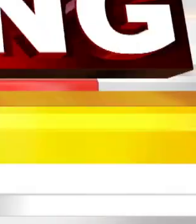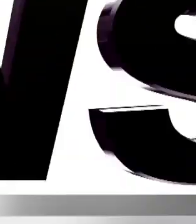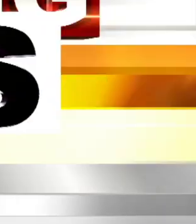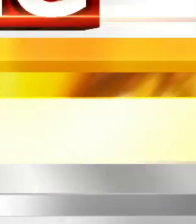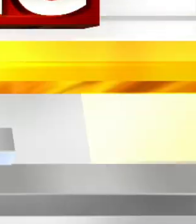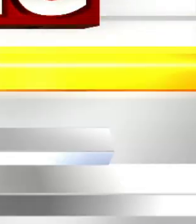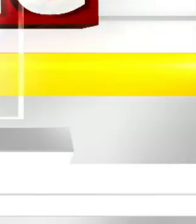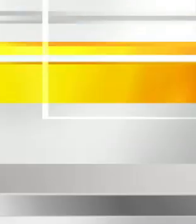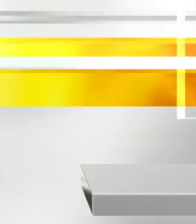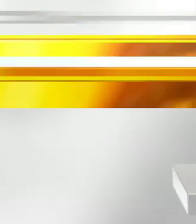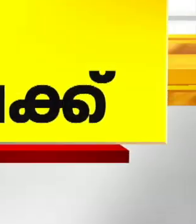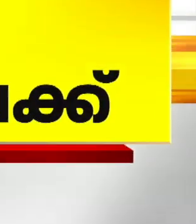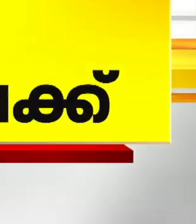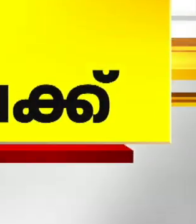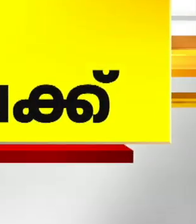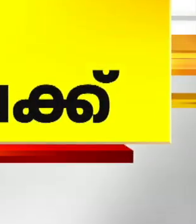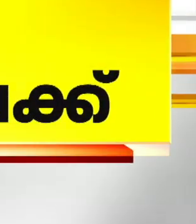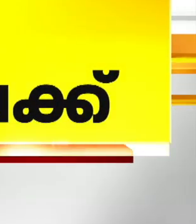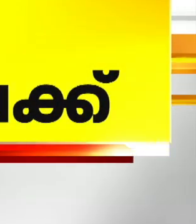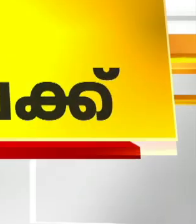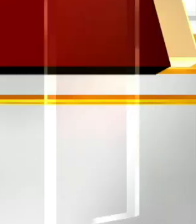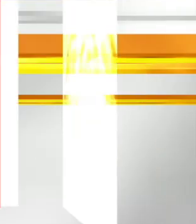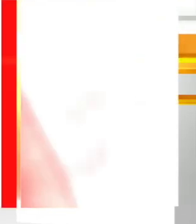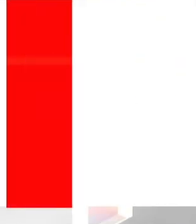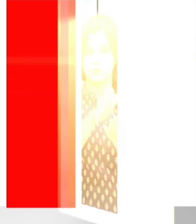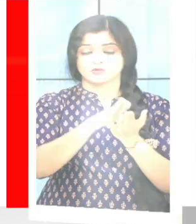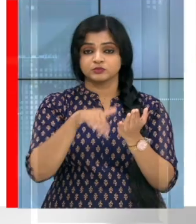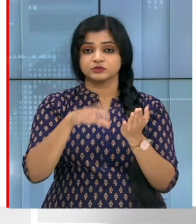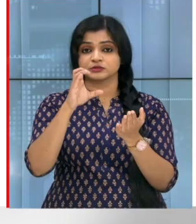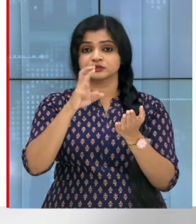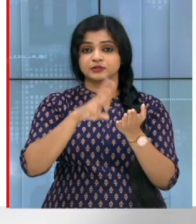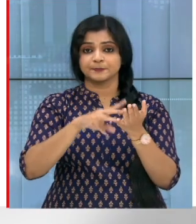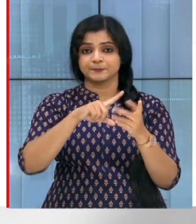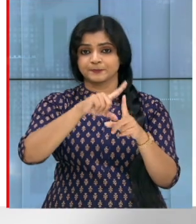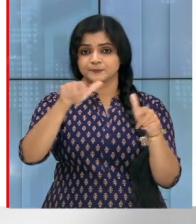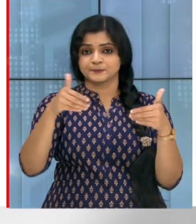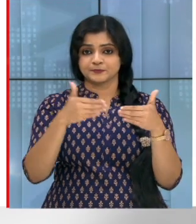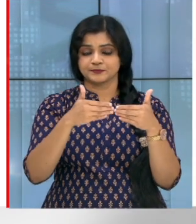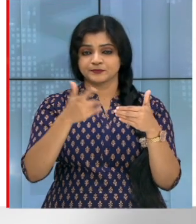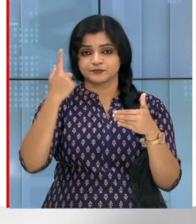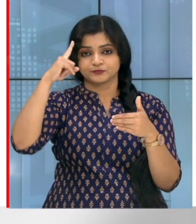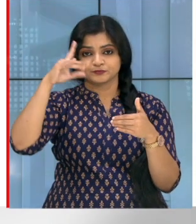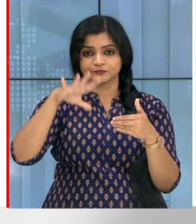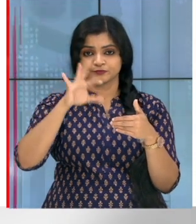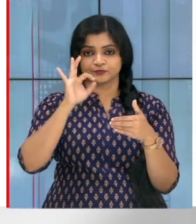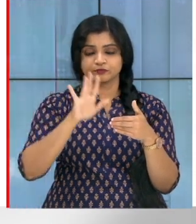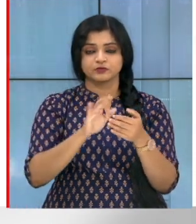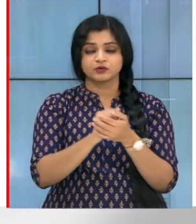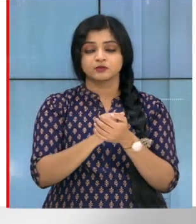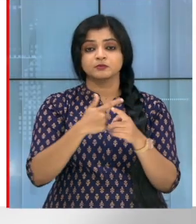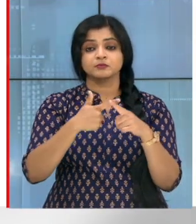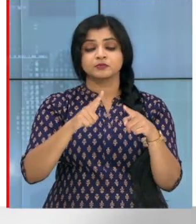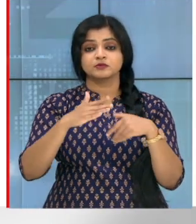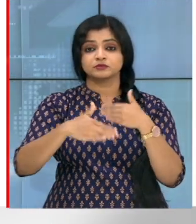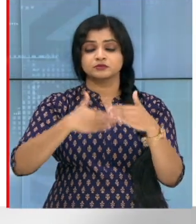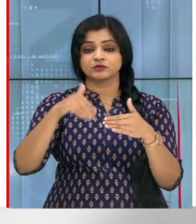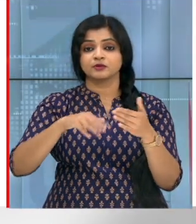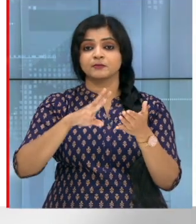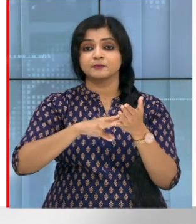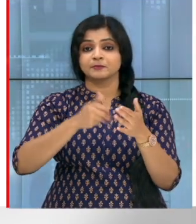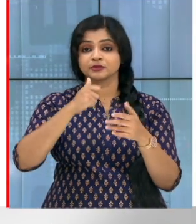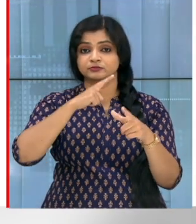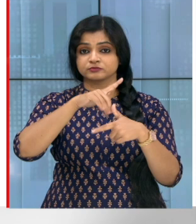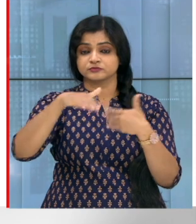5-ാം തീയതിക്ക് മുമ്പ് ശമ്പളം നൽകാമെന്ന ഉറപ്പ് മുഖ്യമന്ത്രിയുടെ അധ്യക്ഷതയിൽ ചേർന്ന യോഗത്തിലാണ് തീരുമാനിച്ചിരുന്നത്. എന്നാൽ ഇത് മാനേജ്മെന്റ് അട്ടിമറിക്കുന്നു.